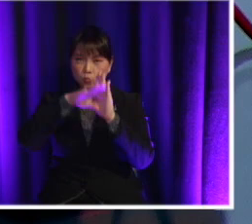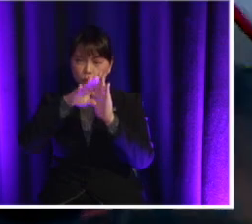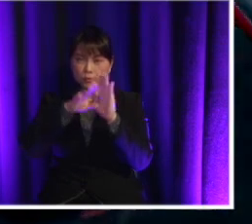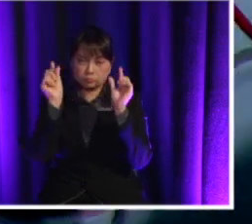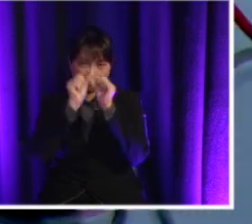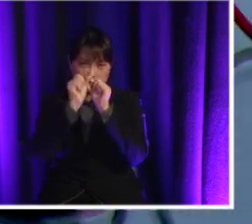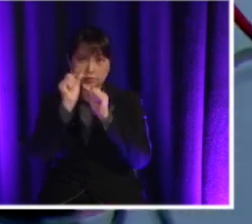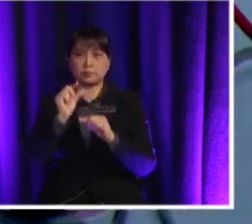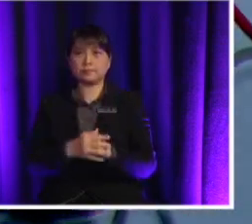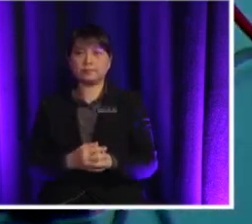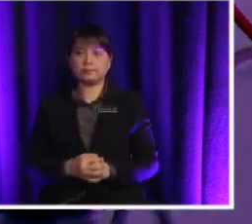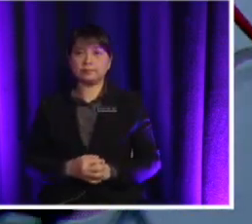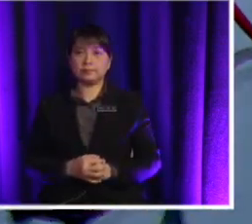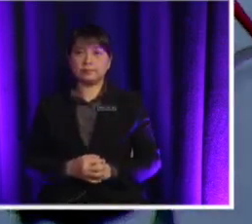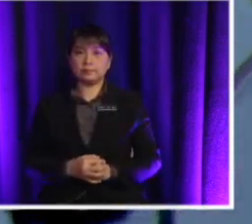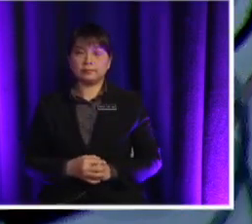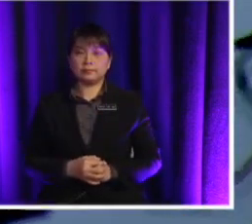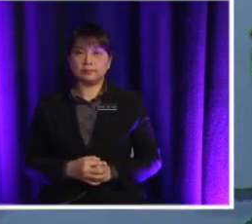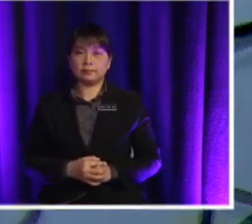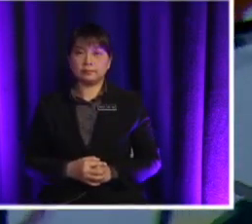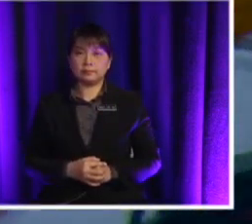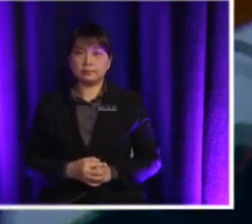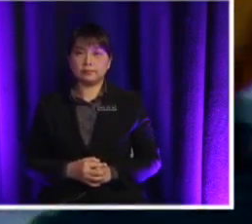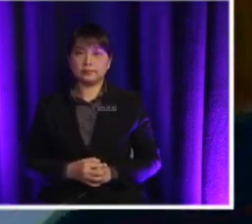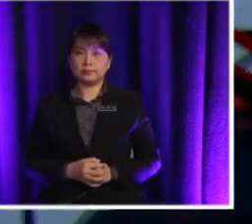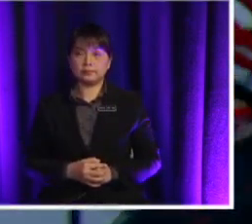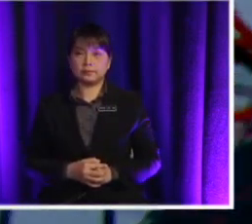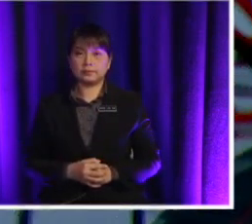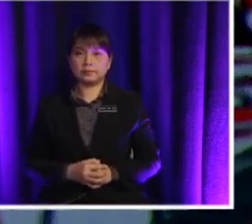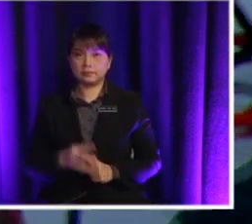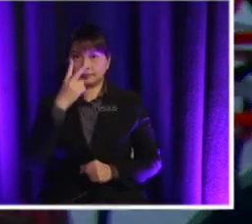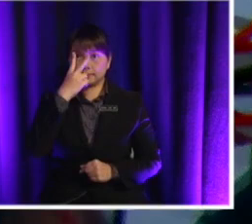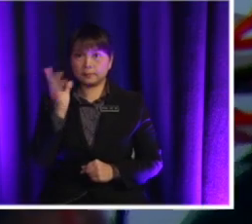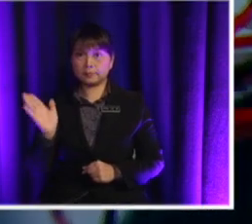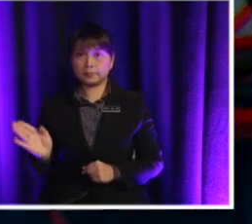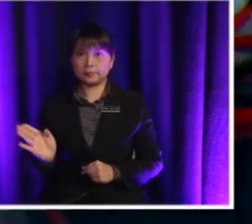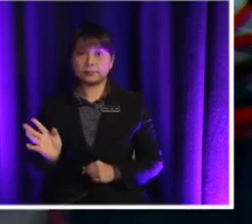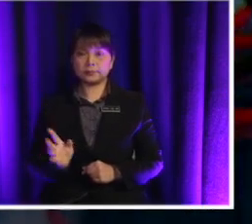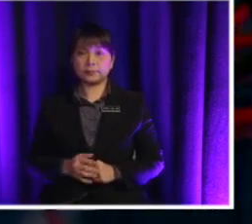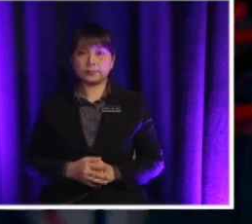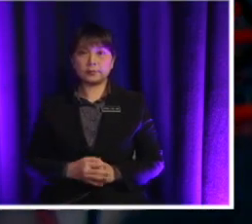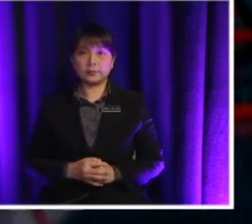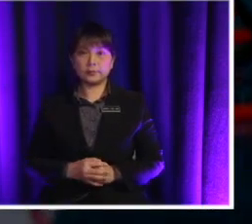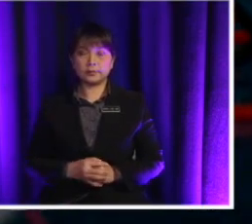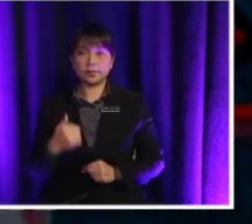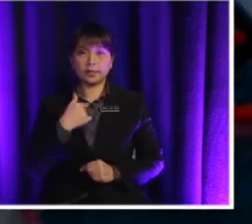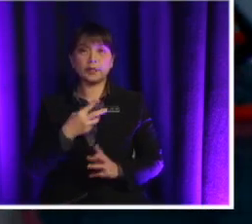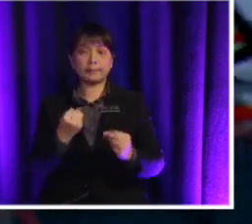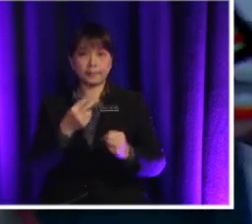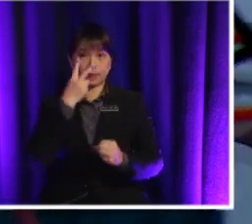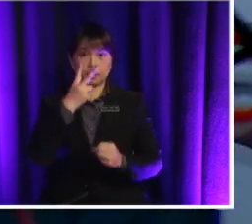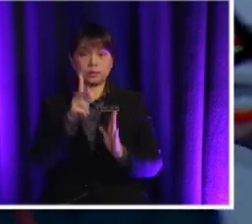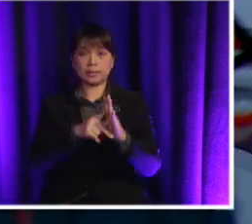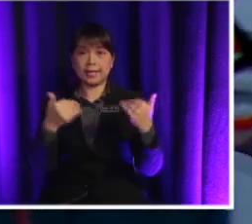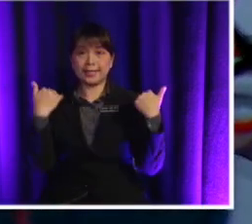okey. Okey cikgu, kita alihkan sikit supaya penonton-penonton kita boleh nampak. Okey, dan kita nak tengok keadaan